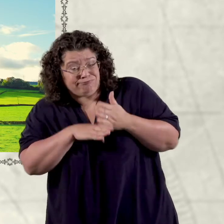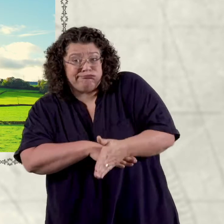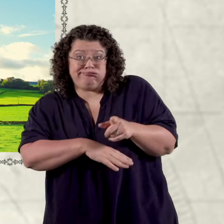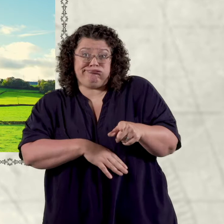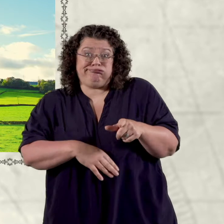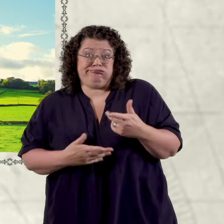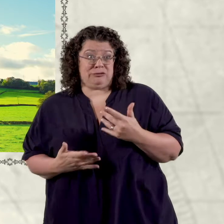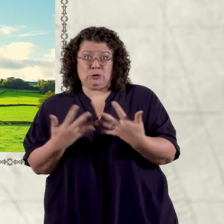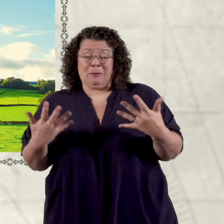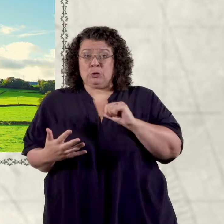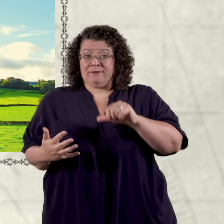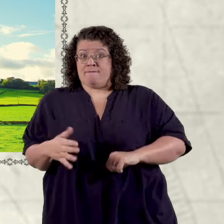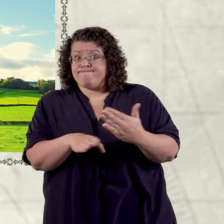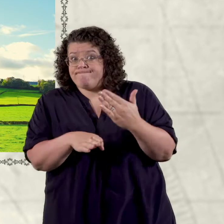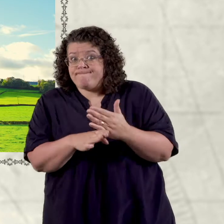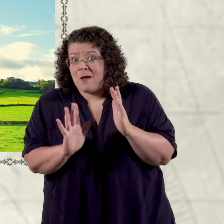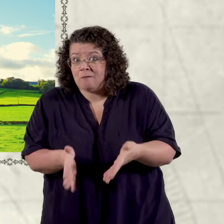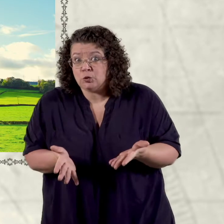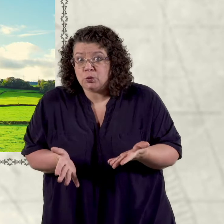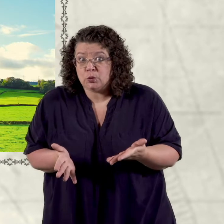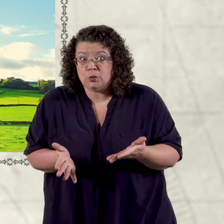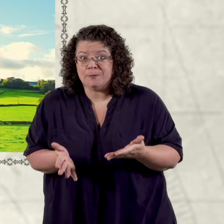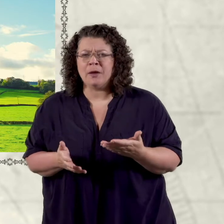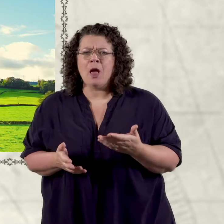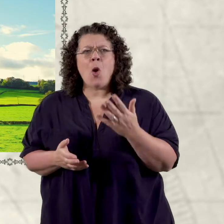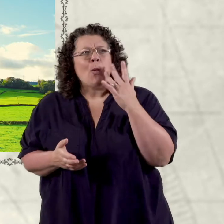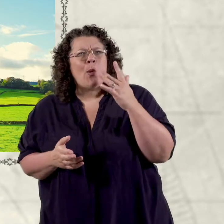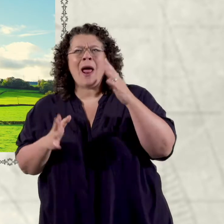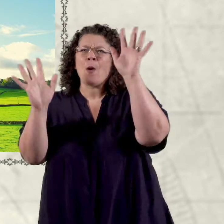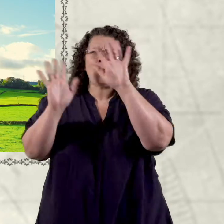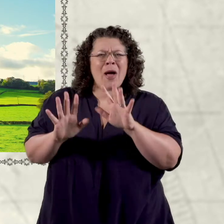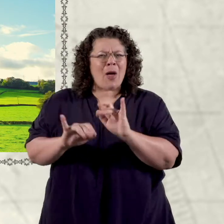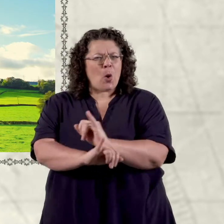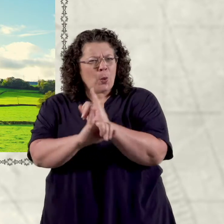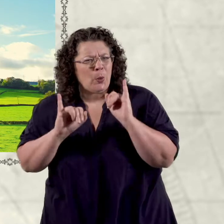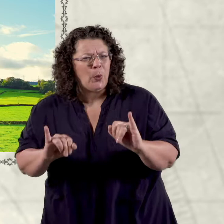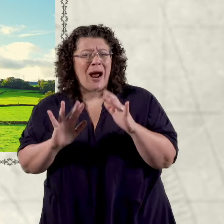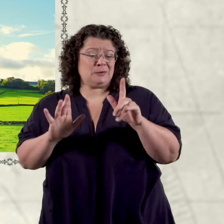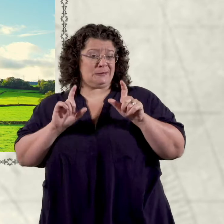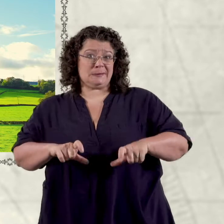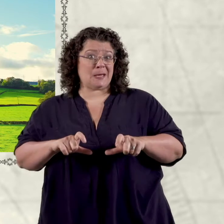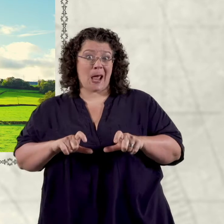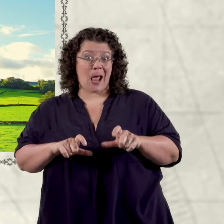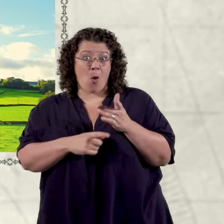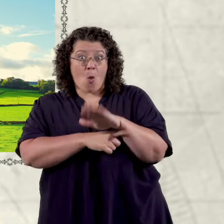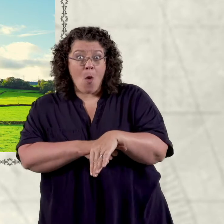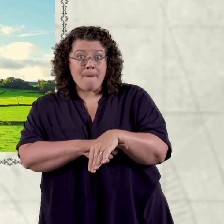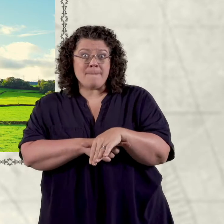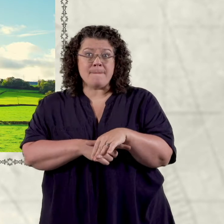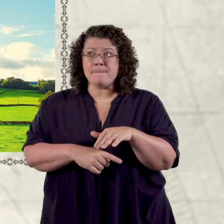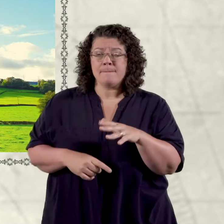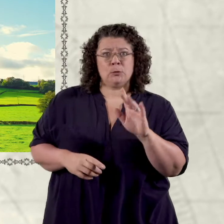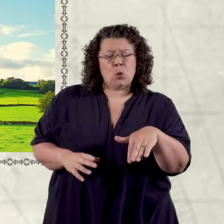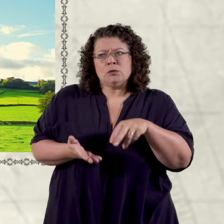A pan oedd hi'n hen dywydd garw, mi oedd rhaid i ni gyd aros adre, yn lle cerdded yr holl ffordd lawr i draws